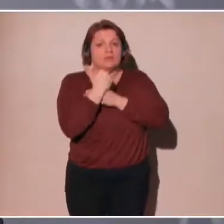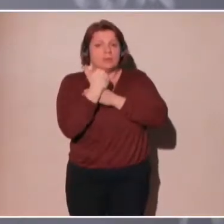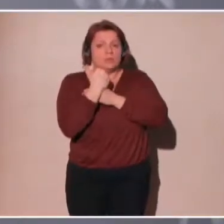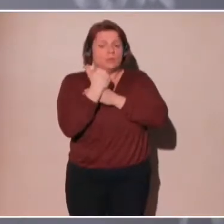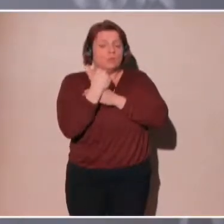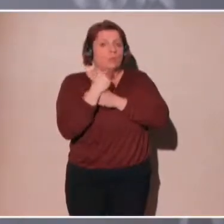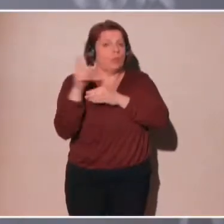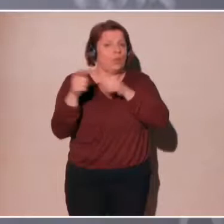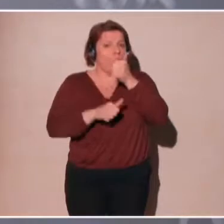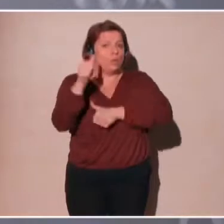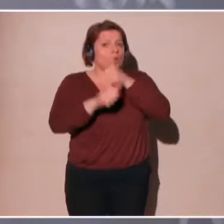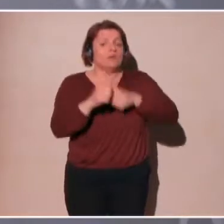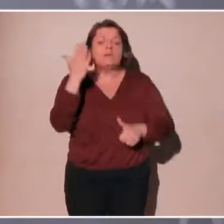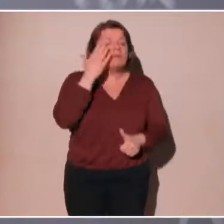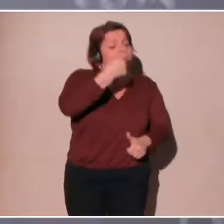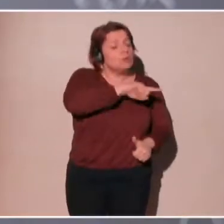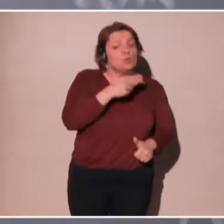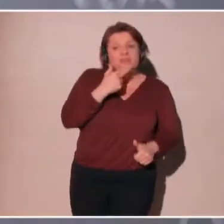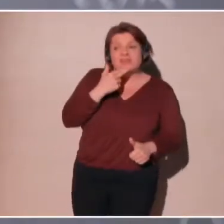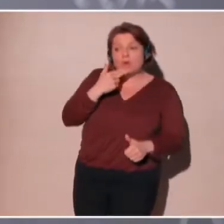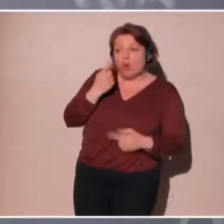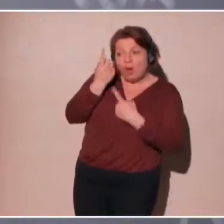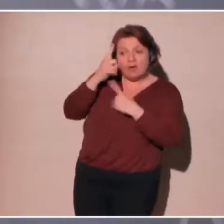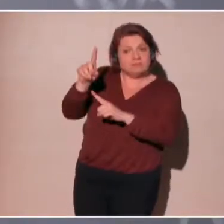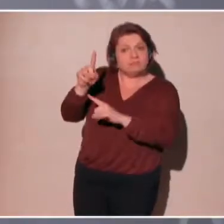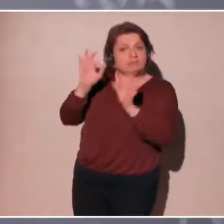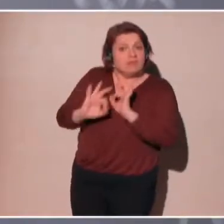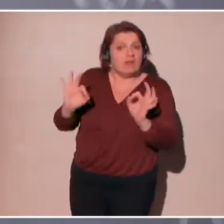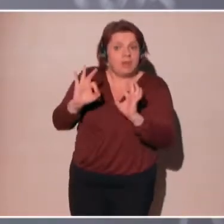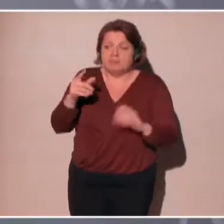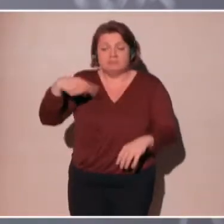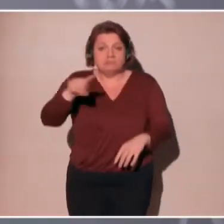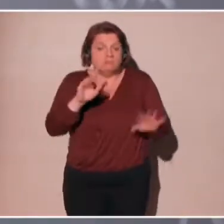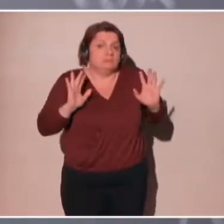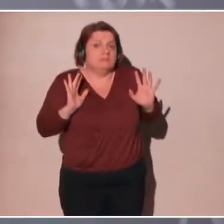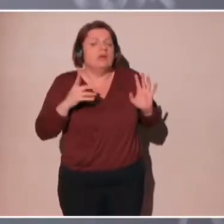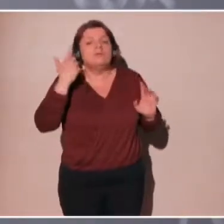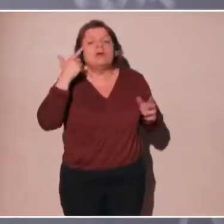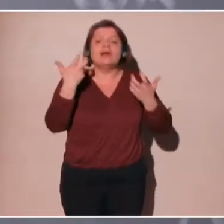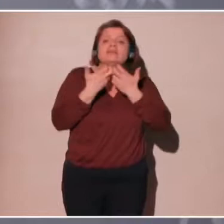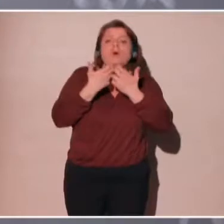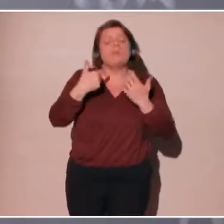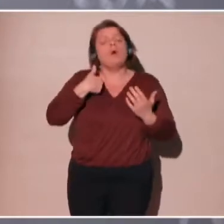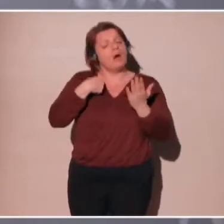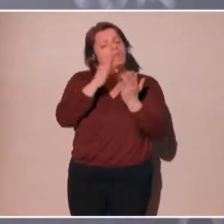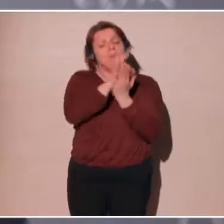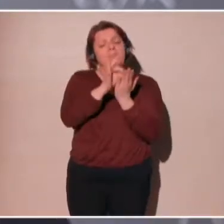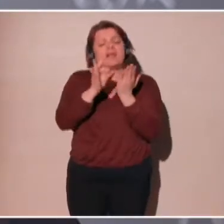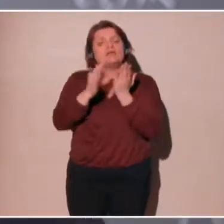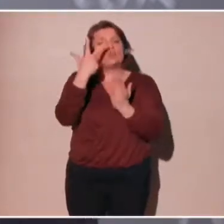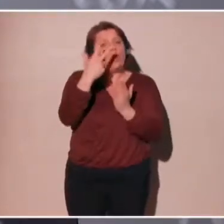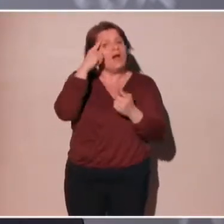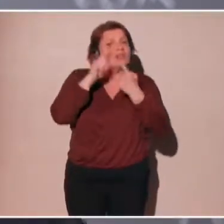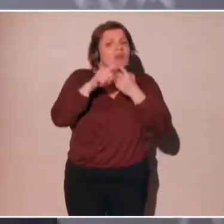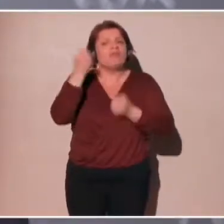pas, la concurrence ne se joue pas là-dessus. Moi, je rêve que demain, entre mes 3 applications de transport de voiture, il y en ait une qui me dit «